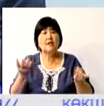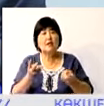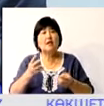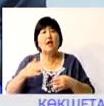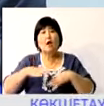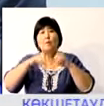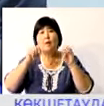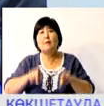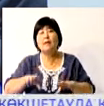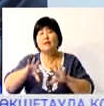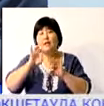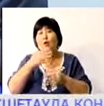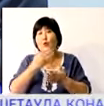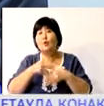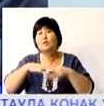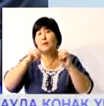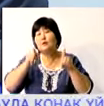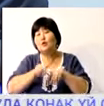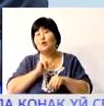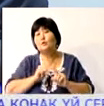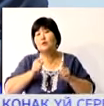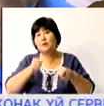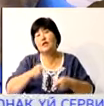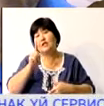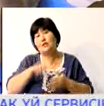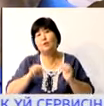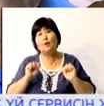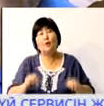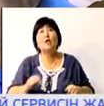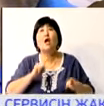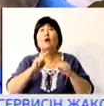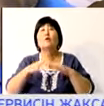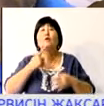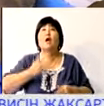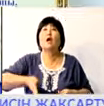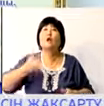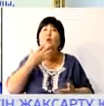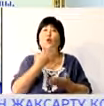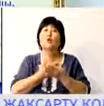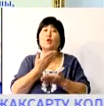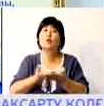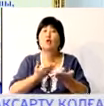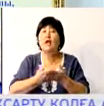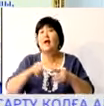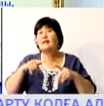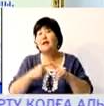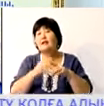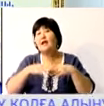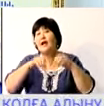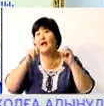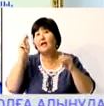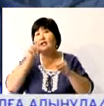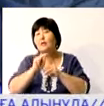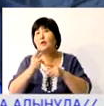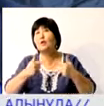таңдаса, өз мамандықтары бойынша жұмысқа орналасуына сенімді болады. Форум аясында сөз алғандар өз ұсыныстарын жеткізіп, техникалық және кәсіптік білім